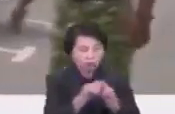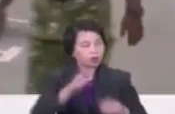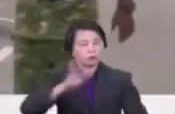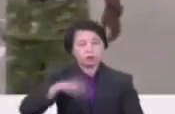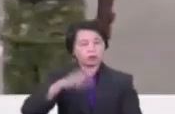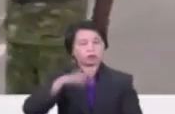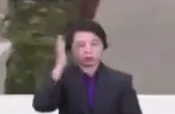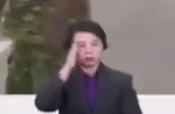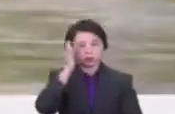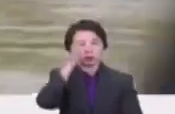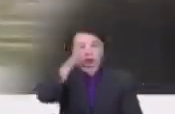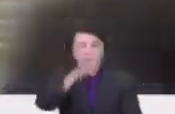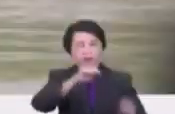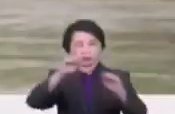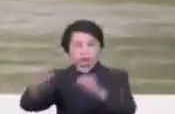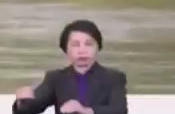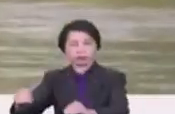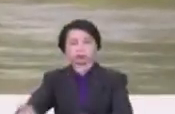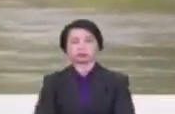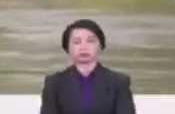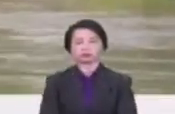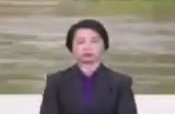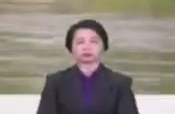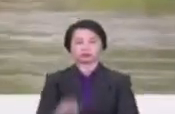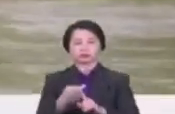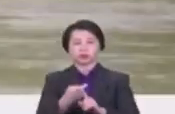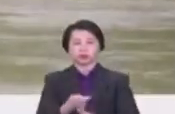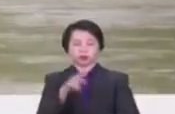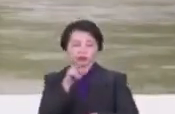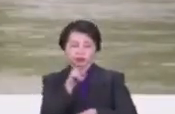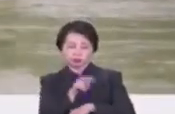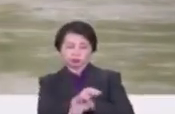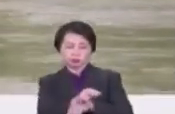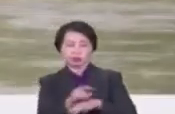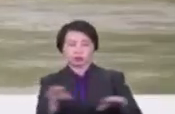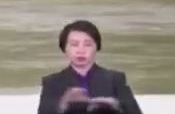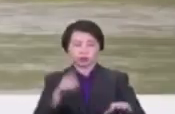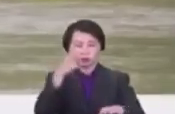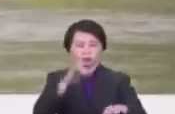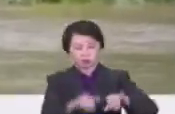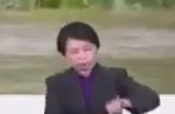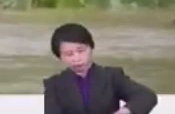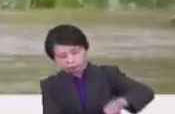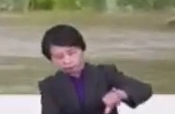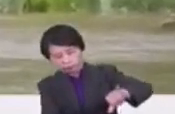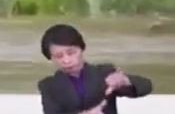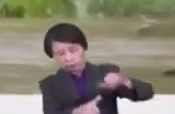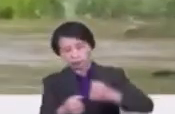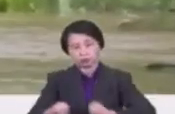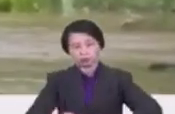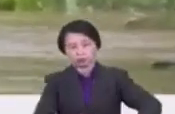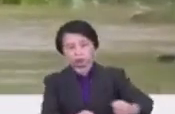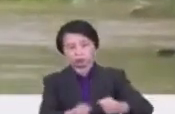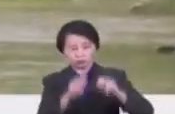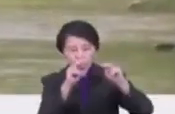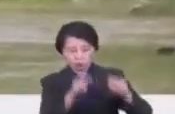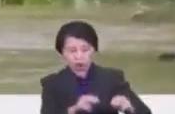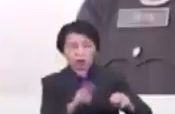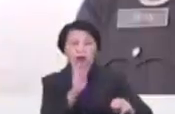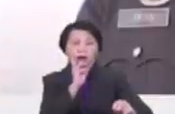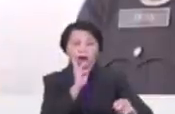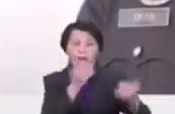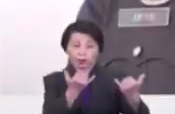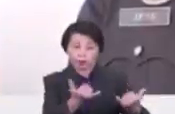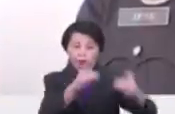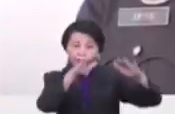dipindahkan buat masa ni. Daripada pemantauan yang dibuat untuk paras air sungai memperlihatkan tren penurunan buat